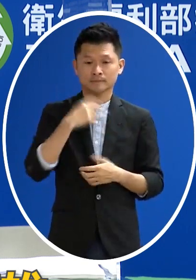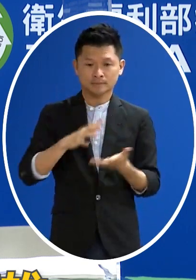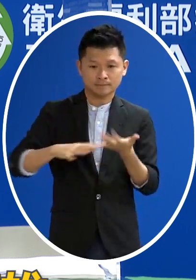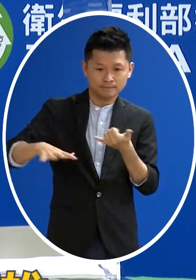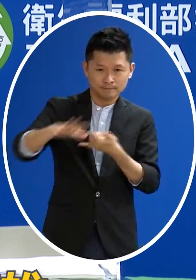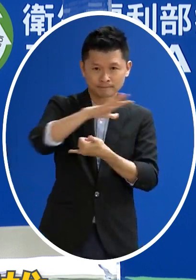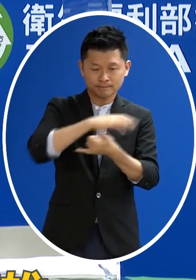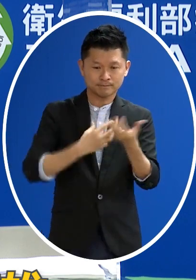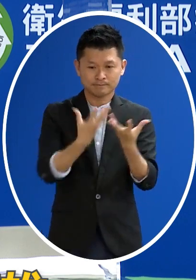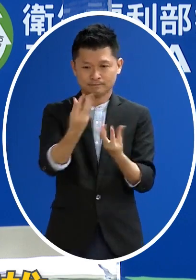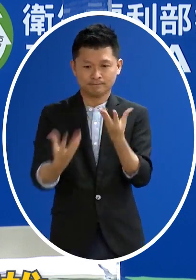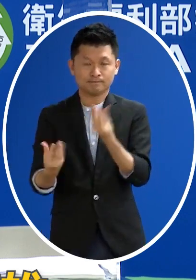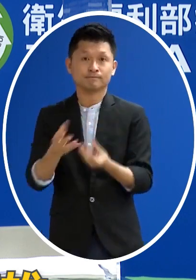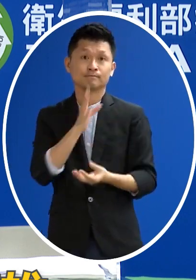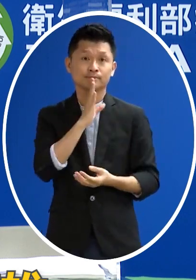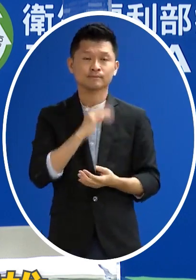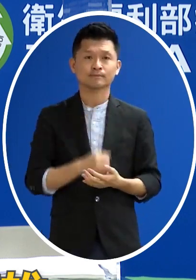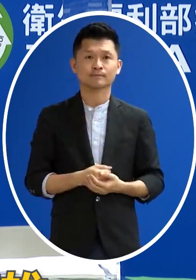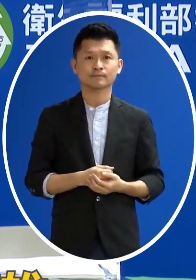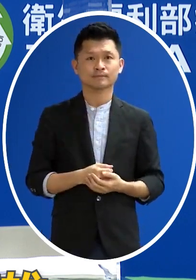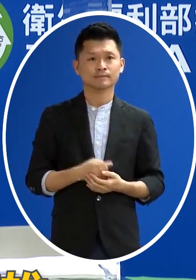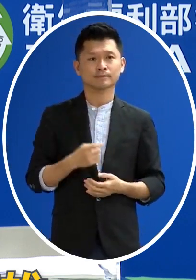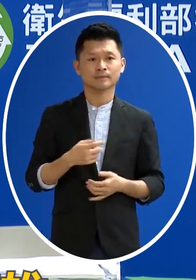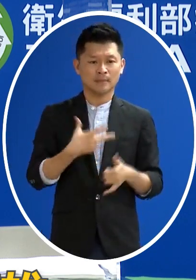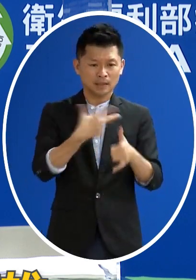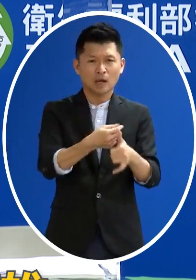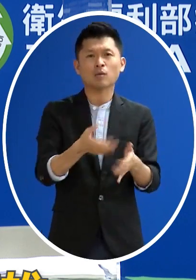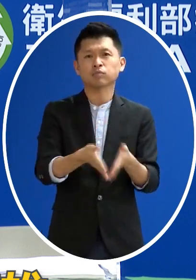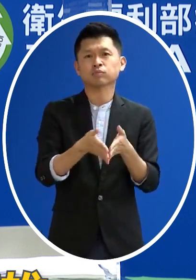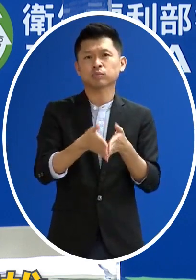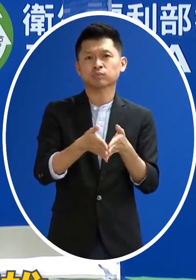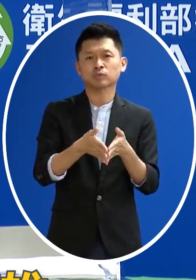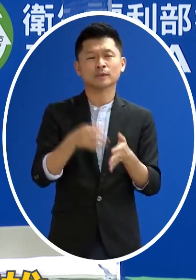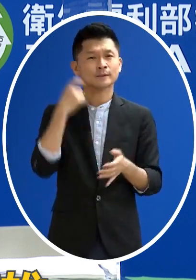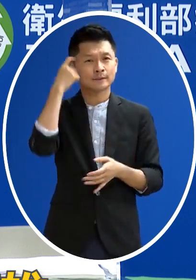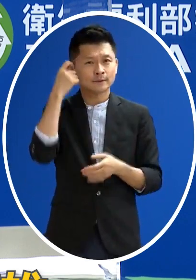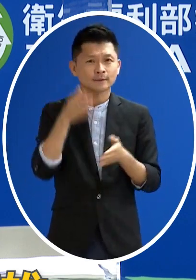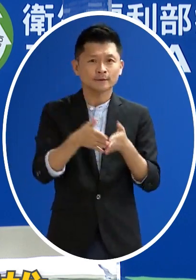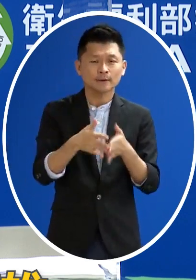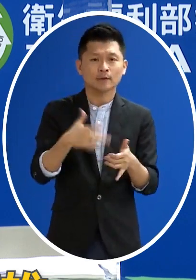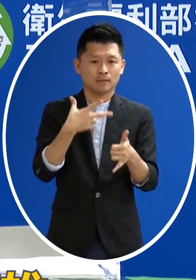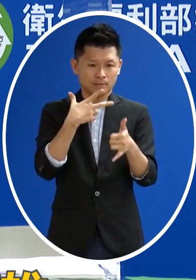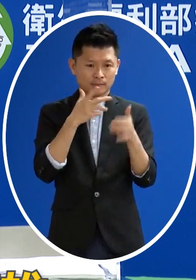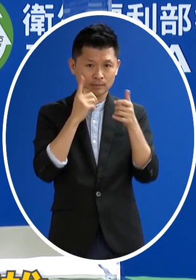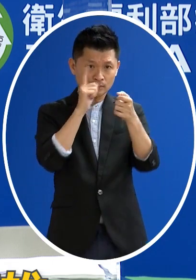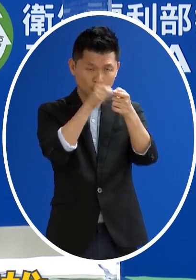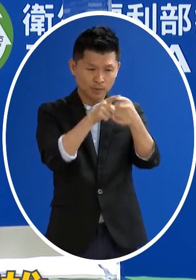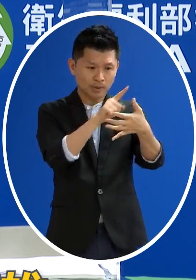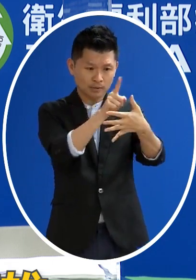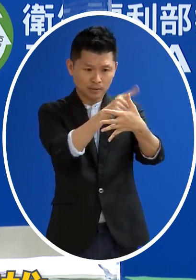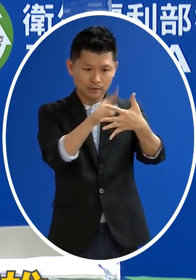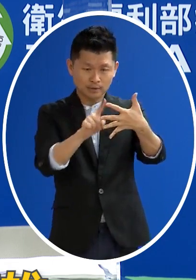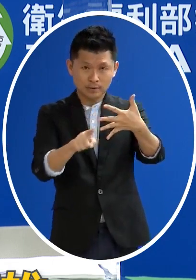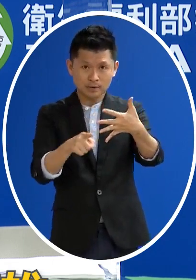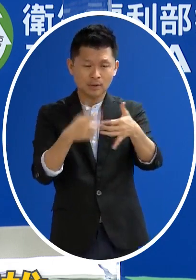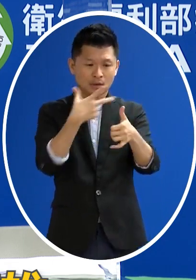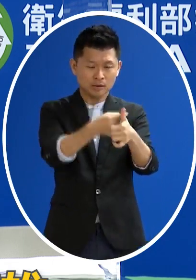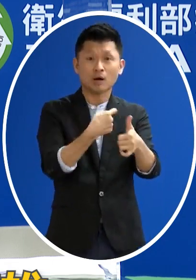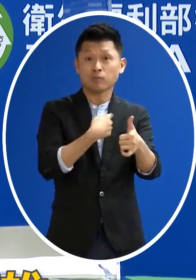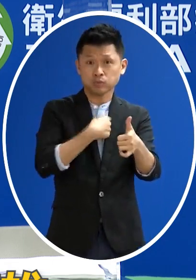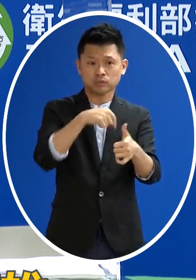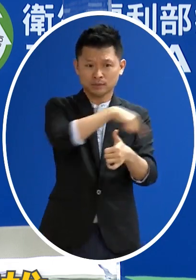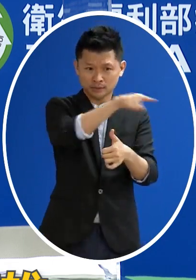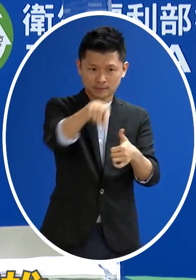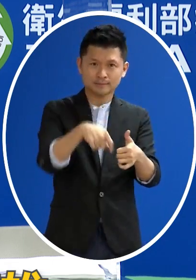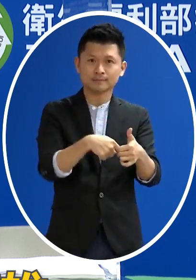总是要让能够想要打的人，需要打我们被做目标群内想要打的人